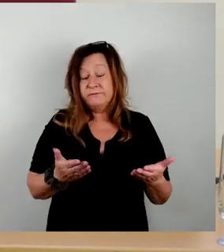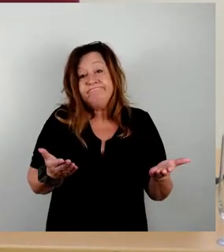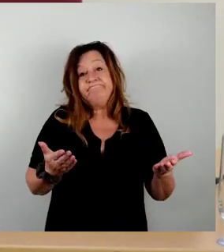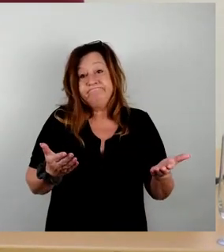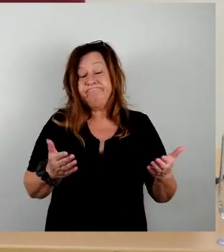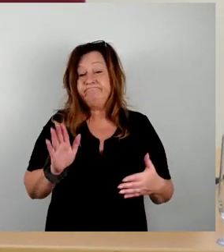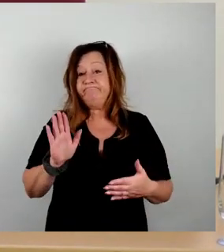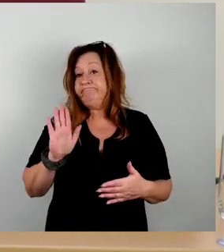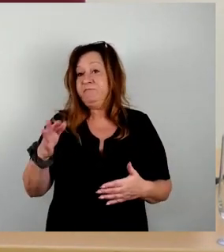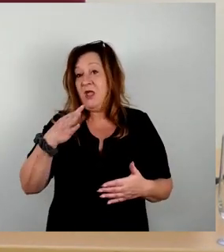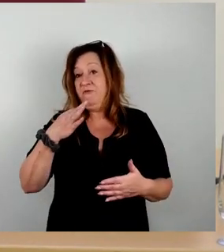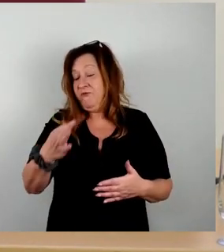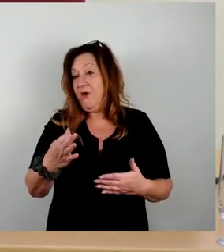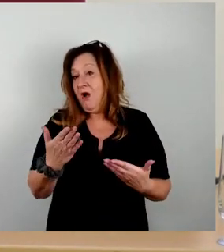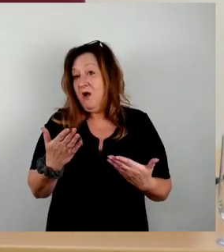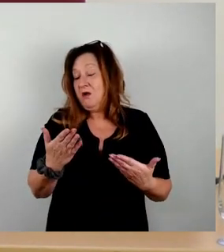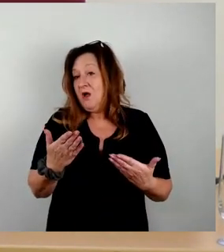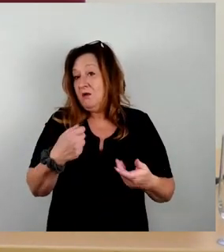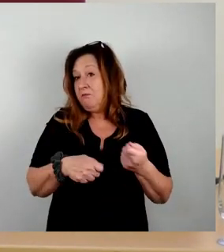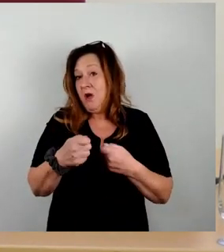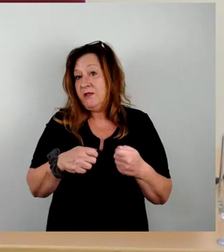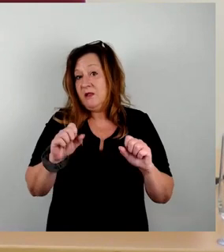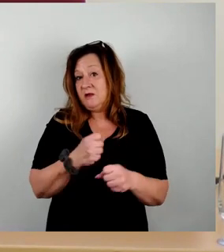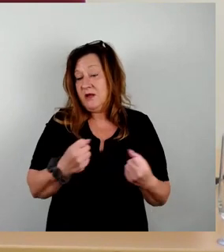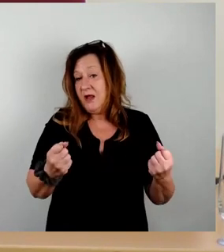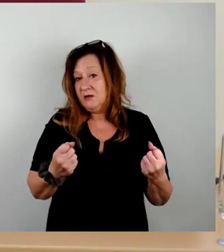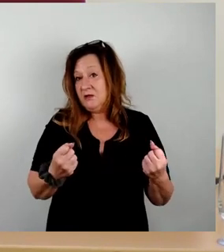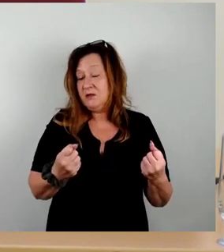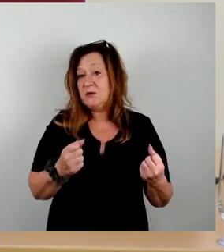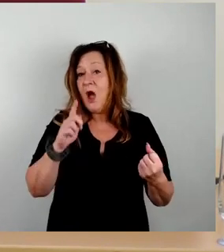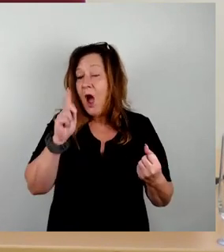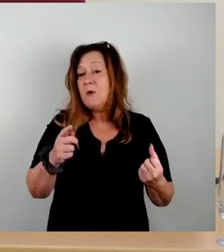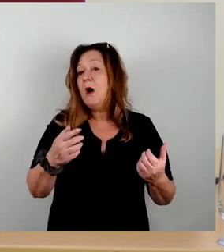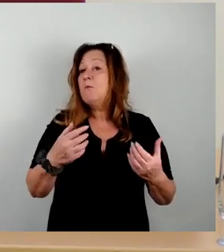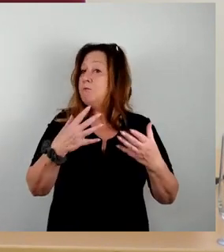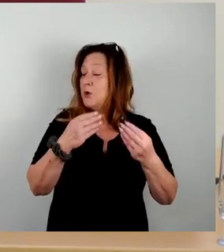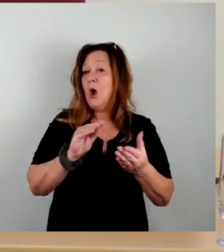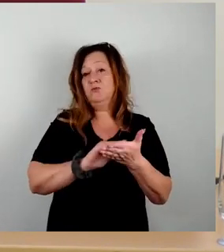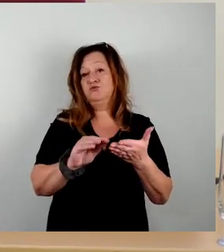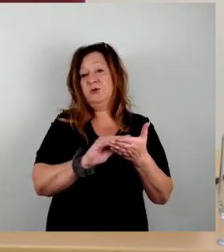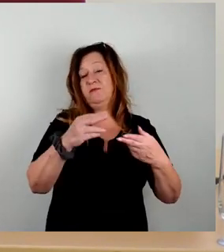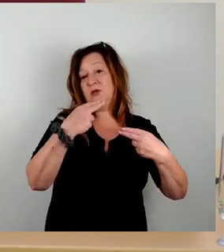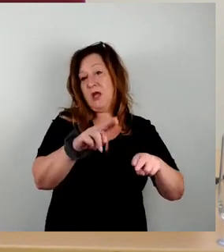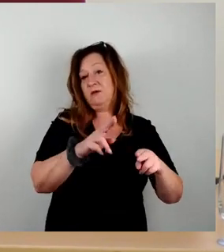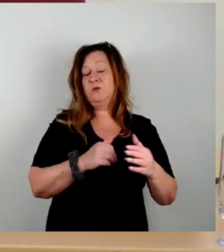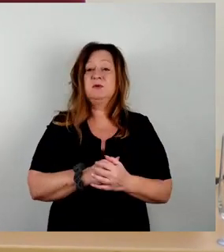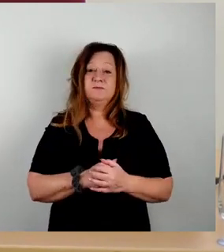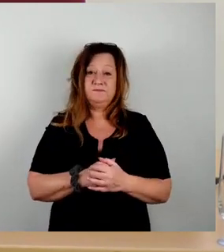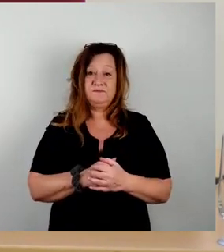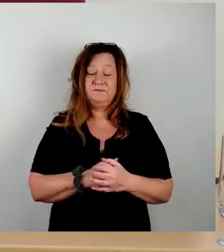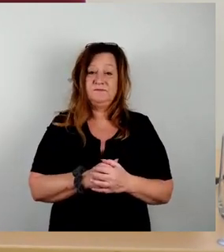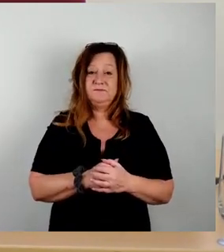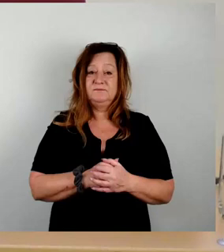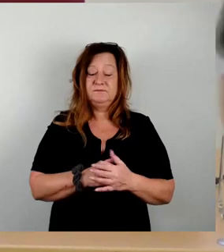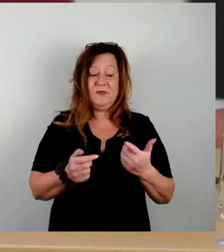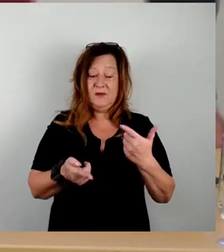hier nicht mündlich beantworten. Er kriegt sie natürlich, wie jeder andere, auch schriftlich beantwortet. Dann habe